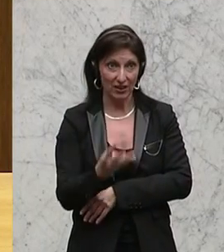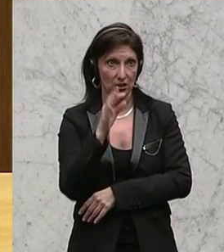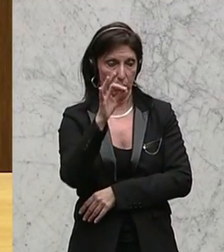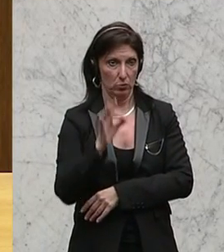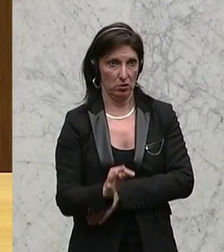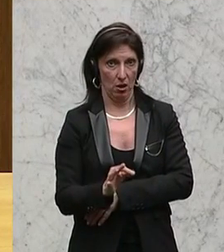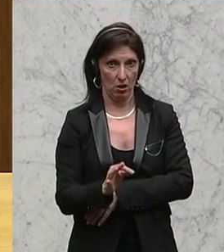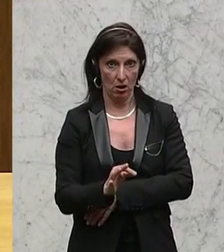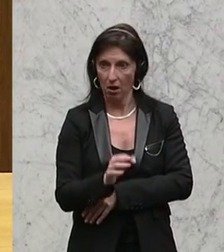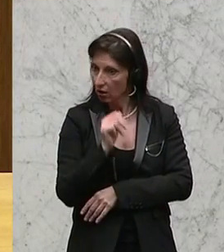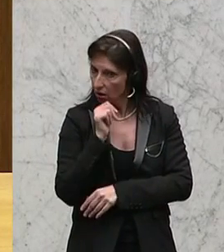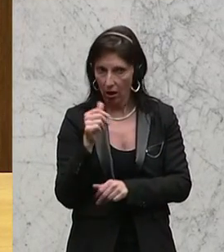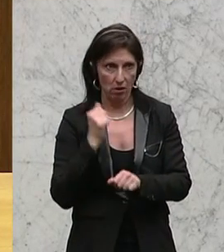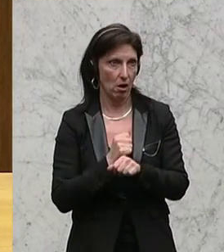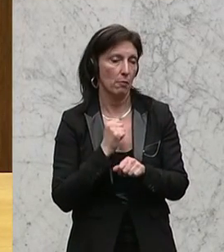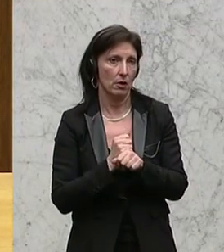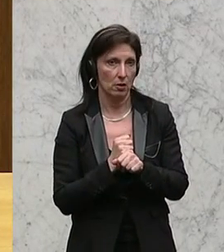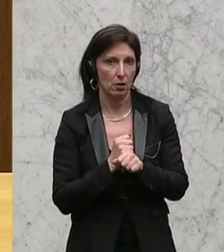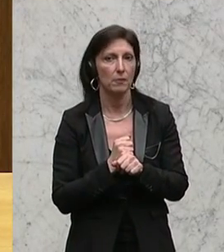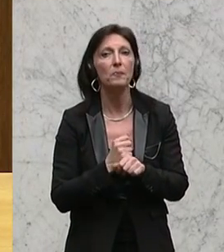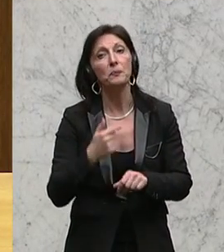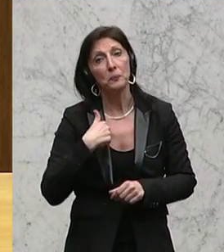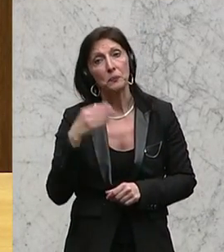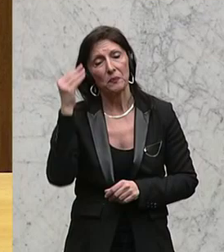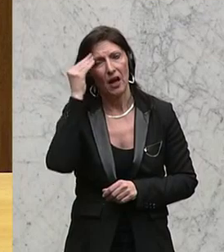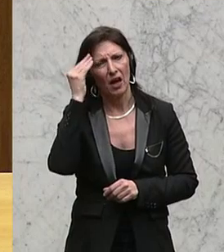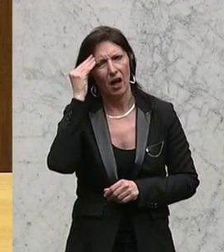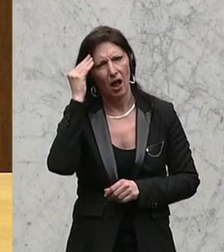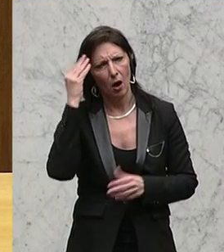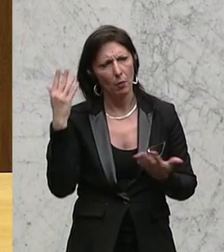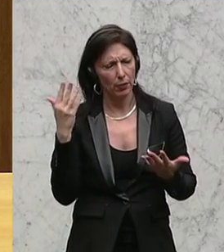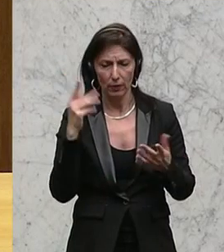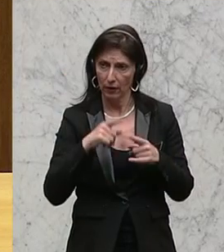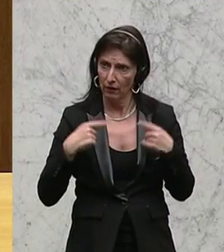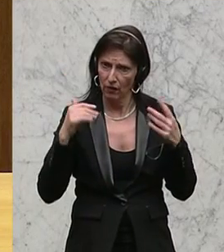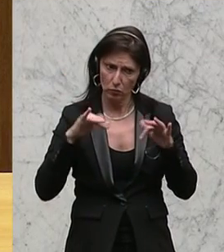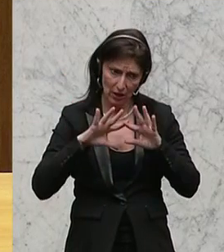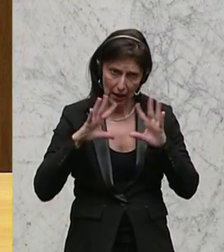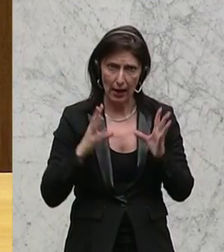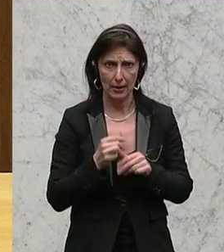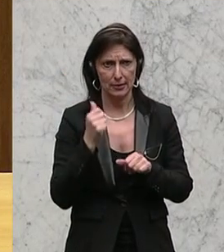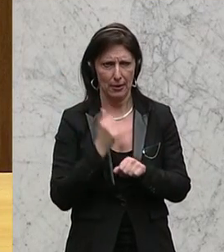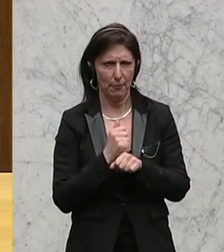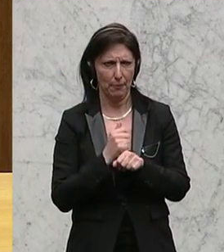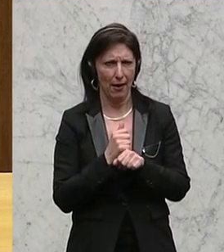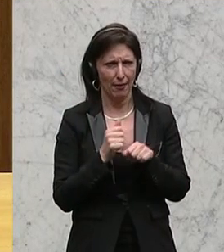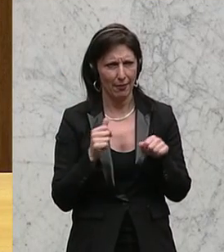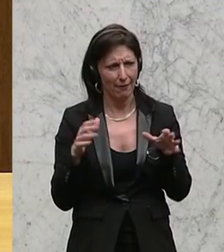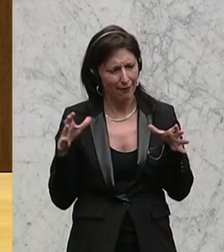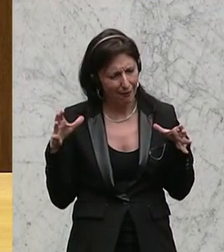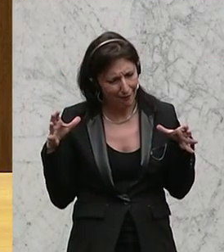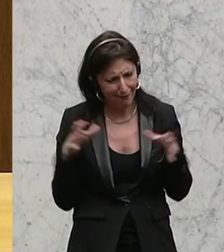im Arbeitsprozess sind. Und ich glaube, wir müssen alles dran setzen, mit vereinten